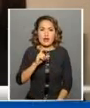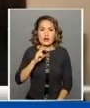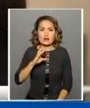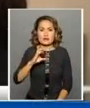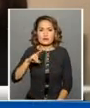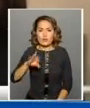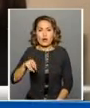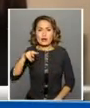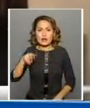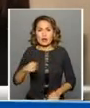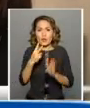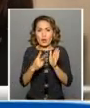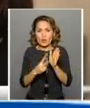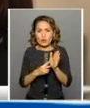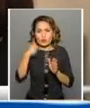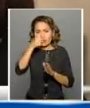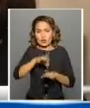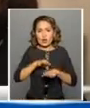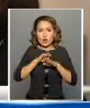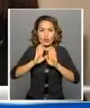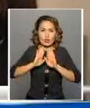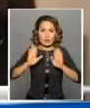көрмесін өткізуге